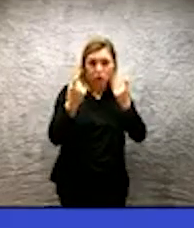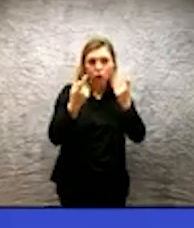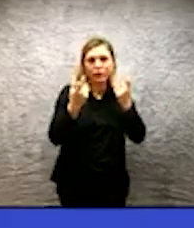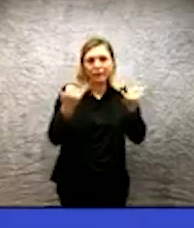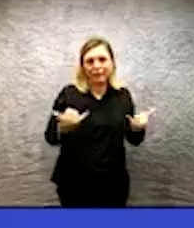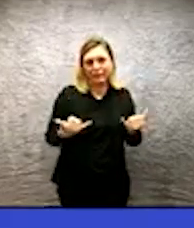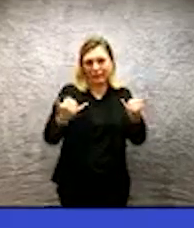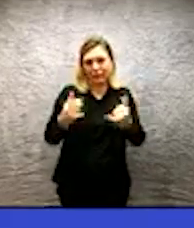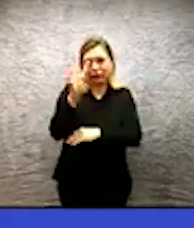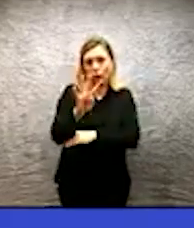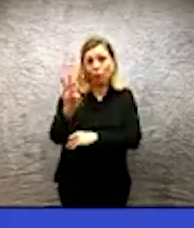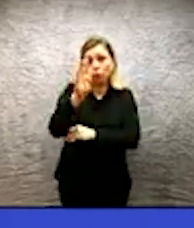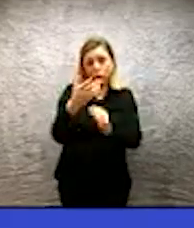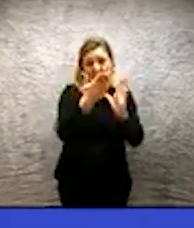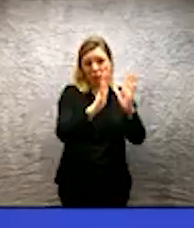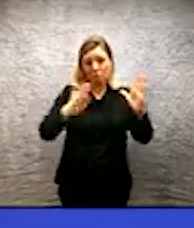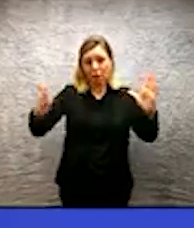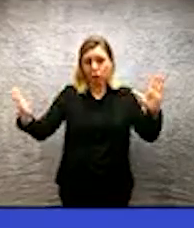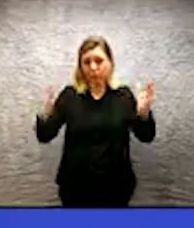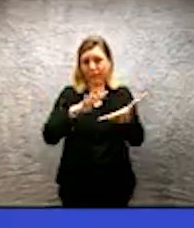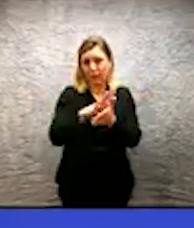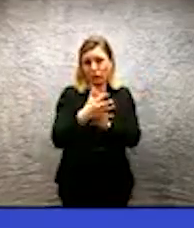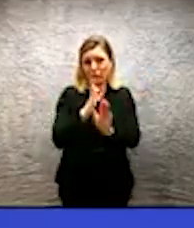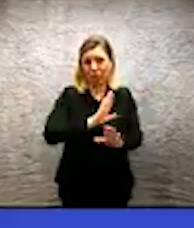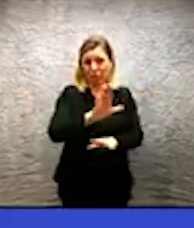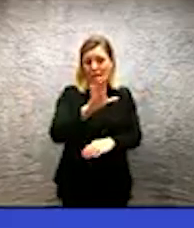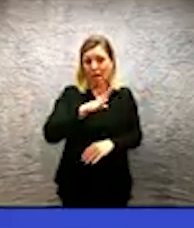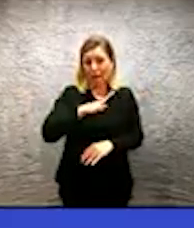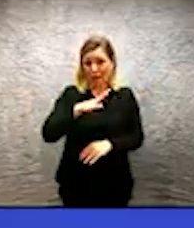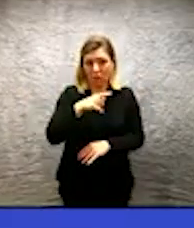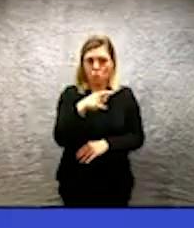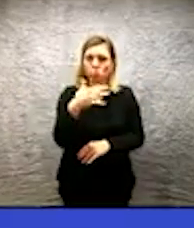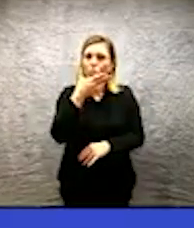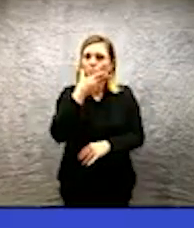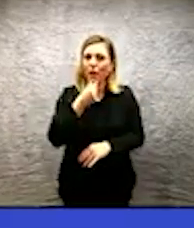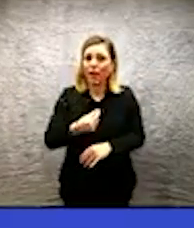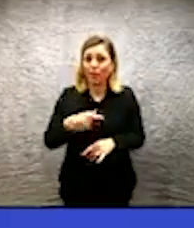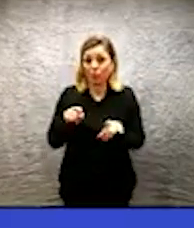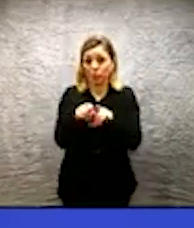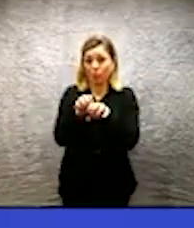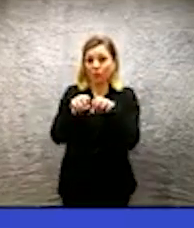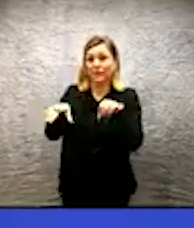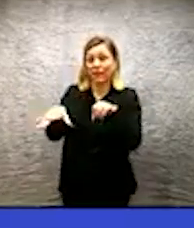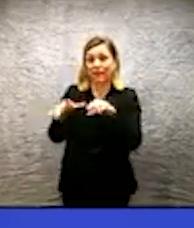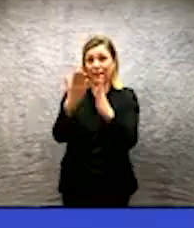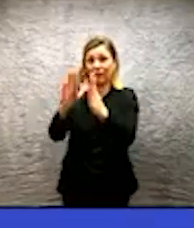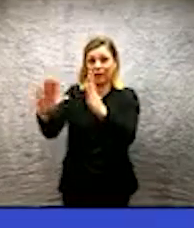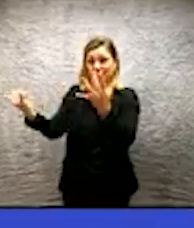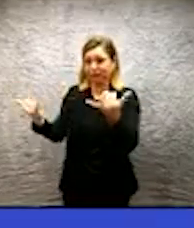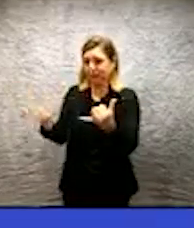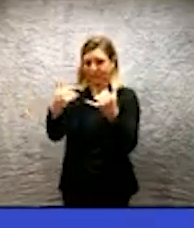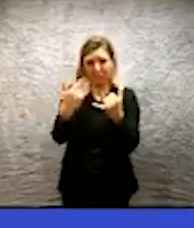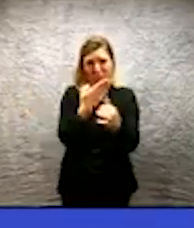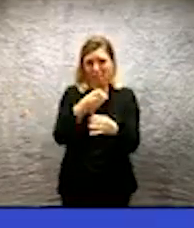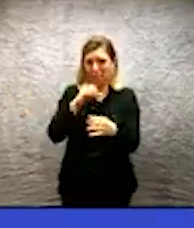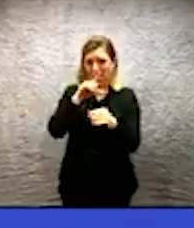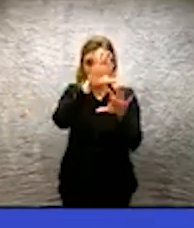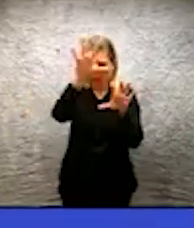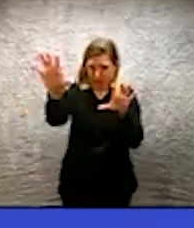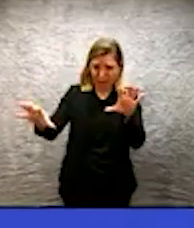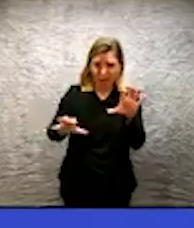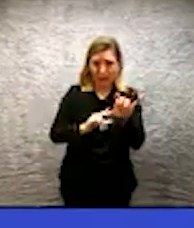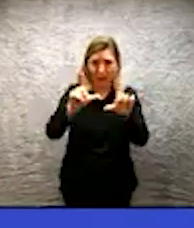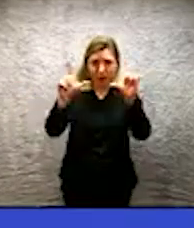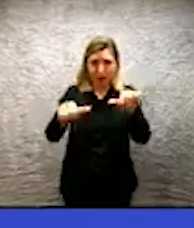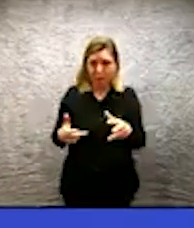Vambrochy associative, mais il ne faut pas oublier non plus qu'il y a des magnifiques médiathèques dans toute la métropole et qu'un accès à